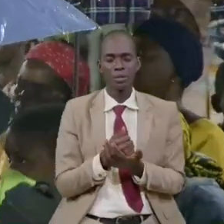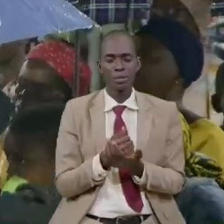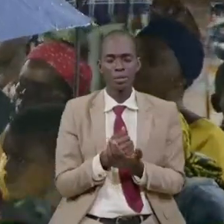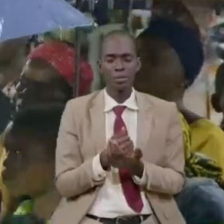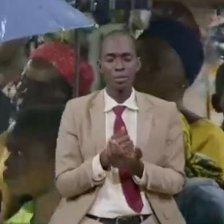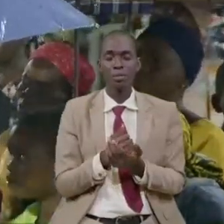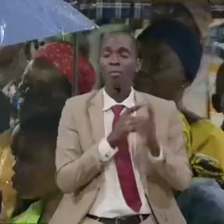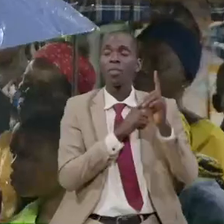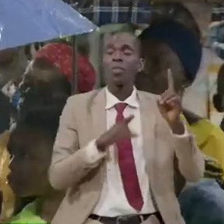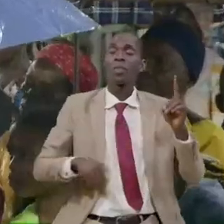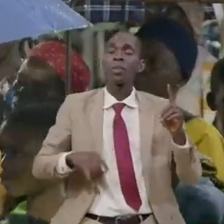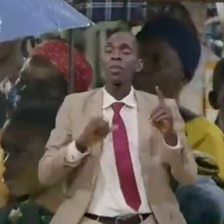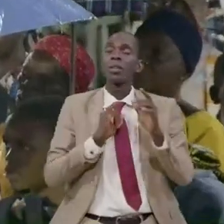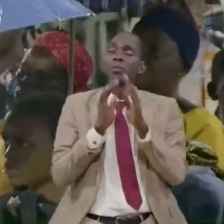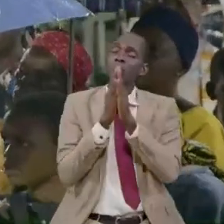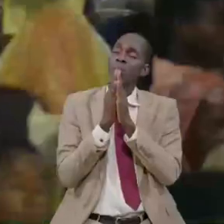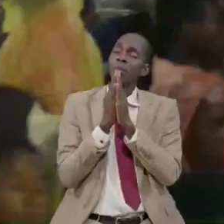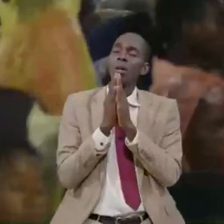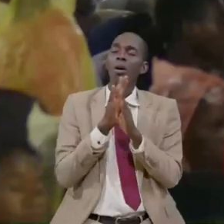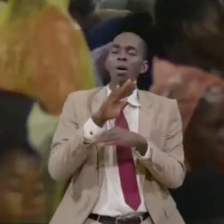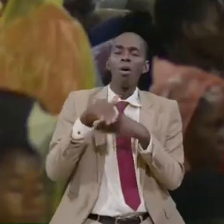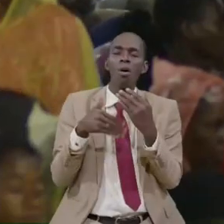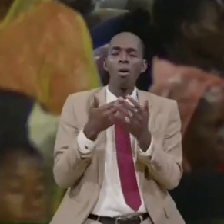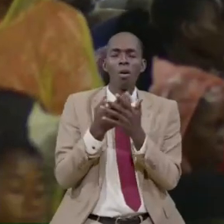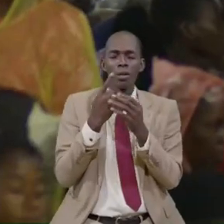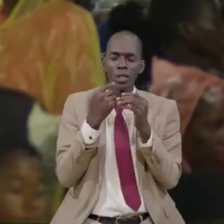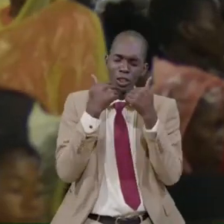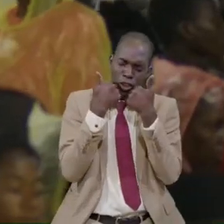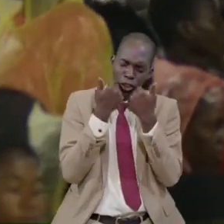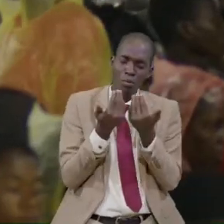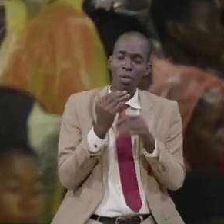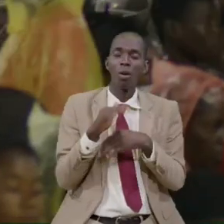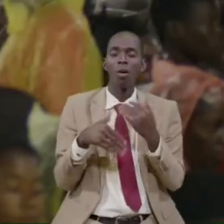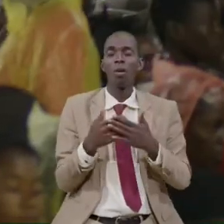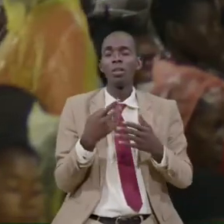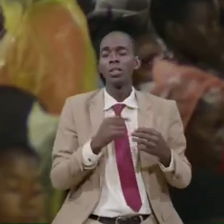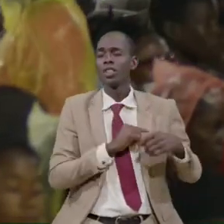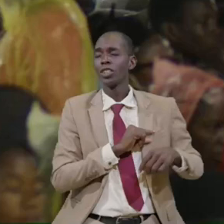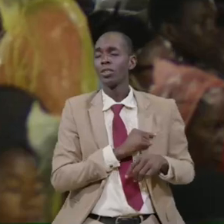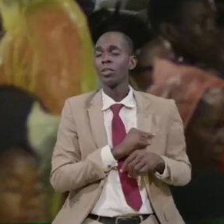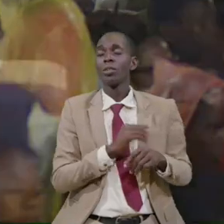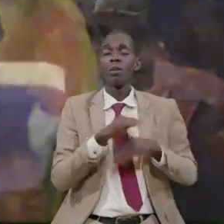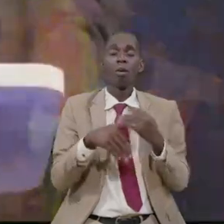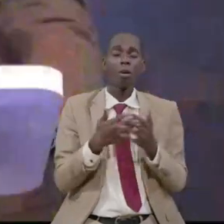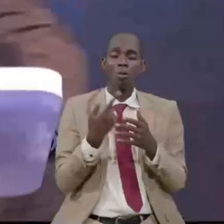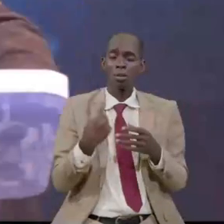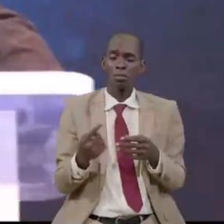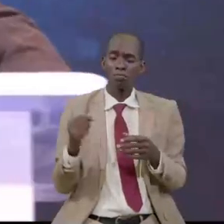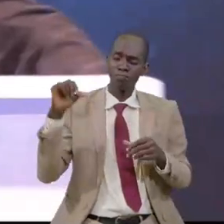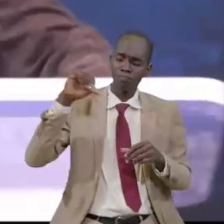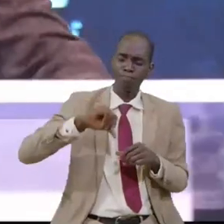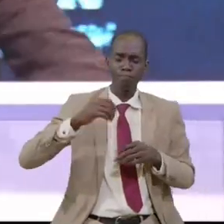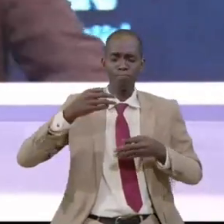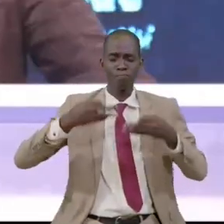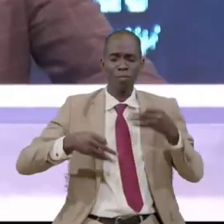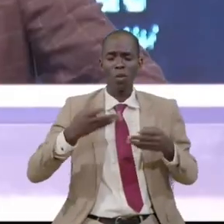Seigneur, je prie, tout l'opprobre, toute culpabilité, toute condamnation de leur